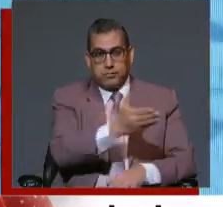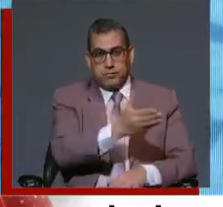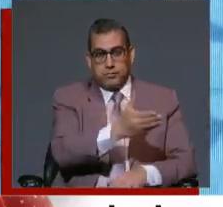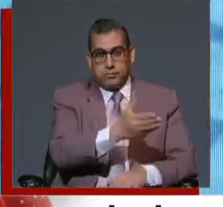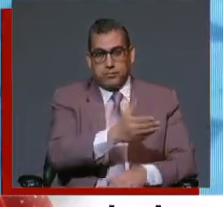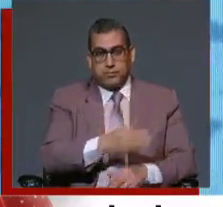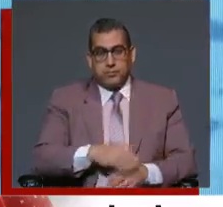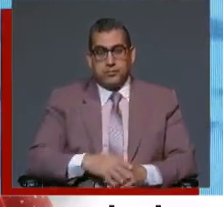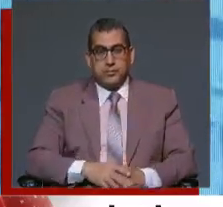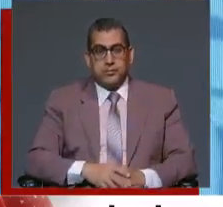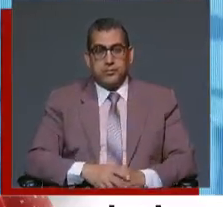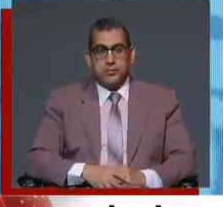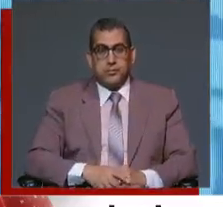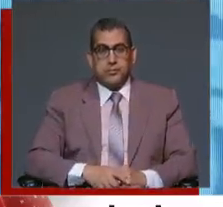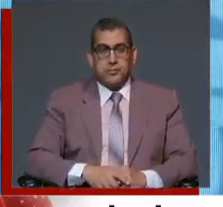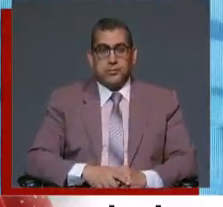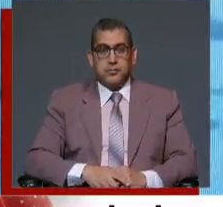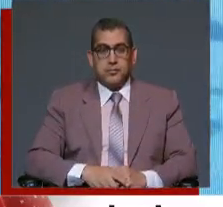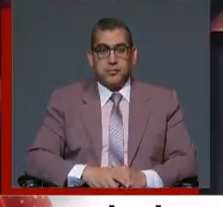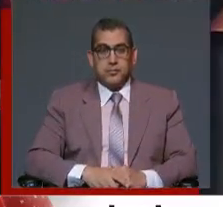و